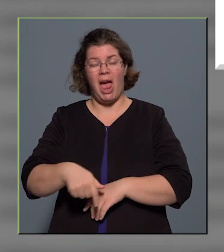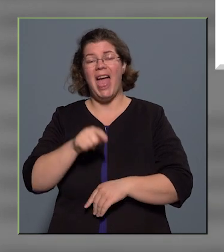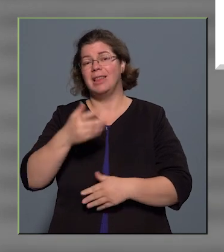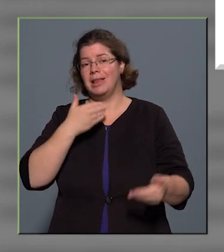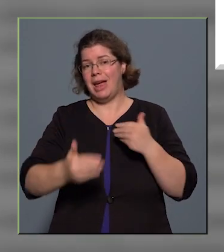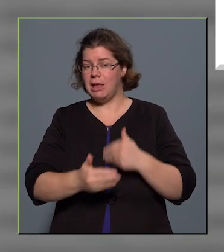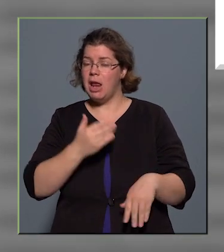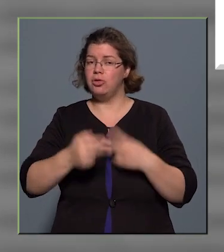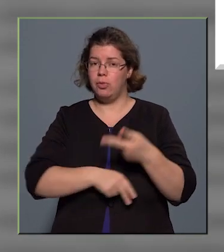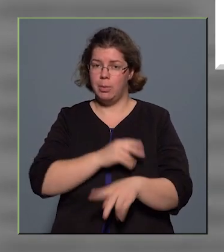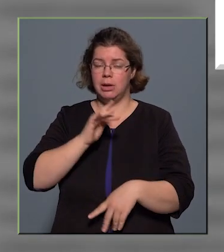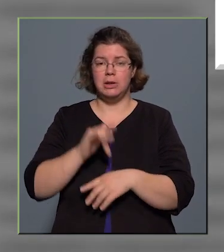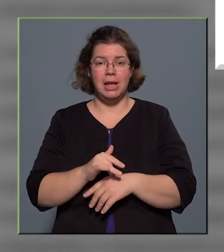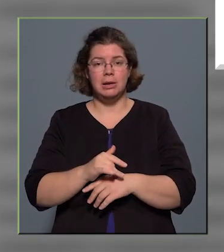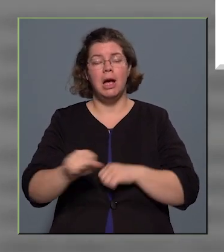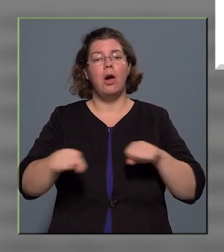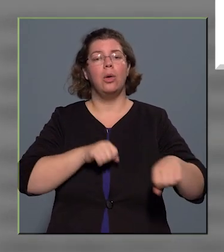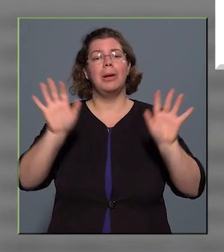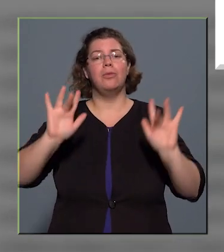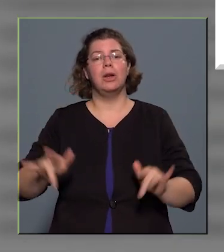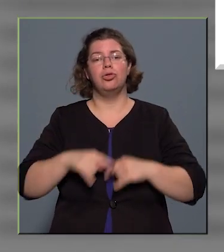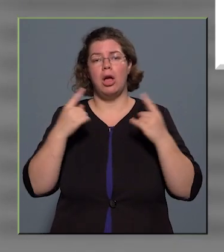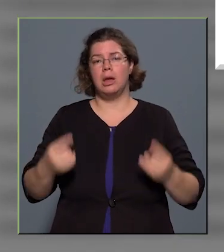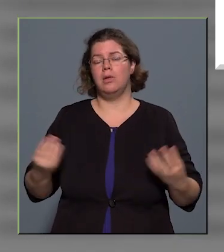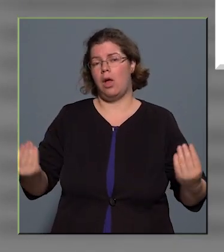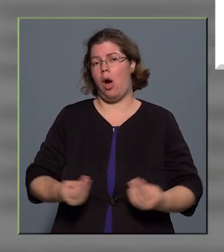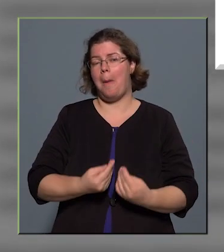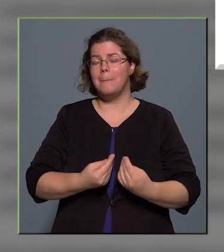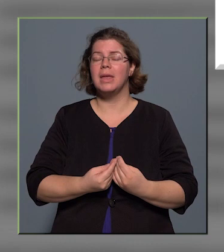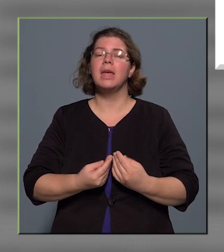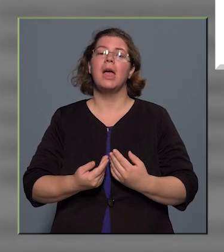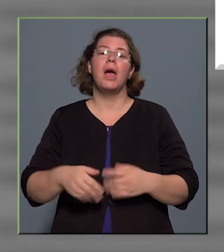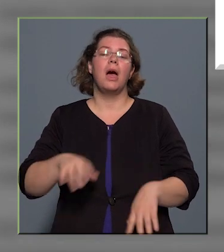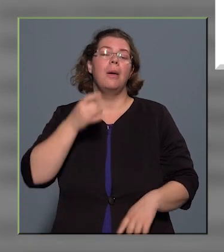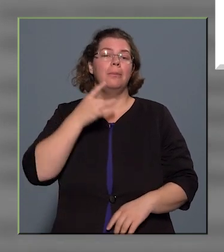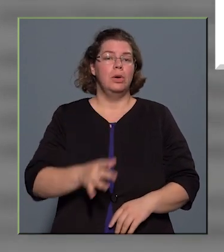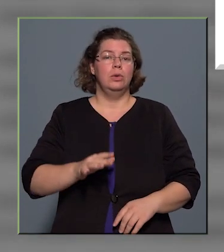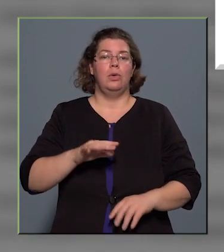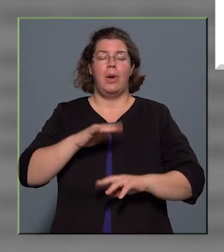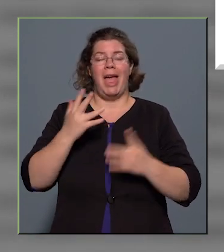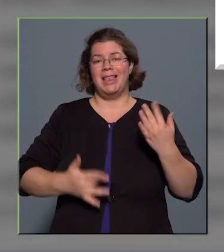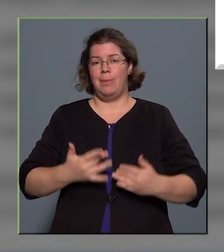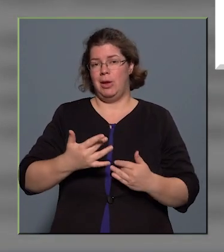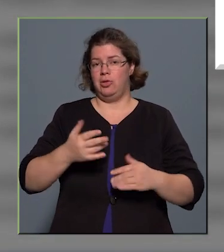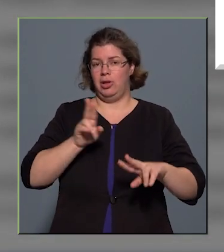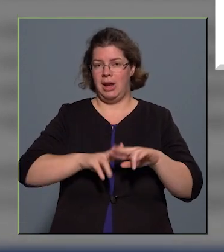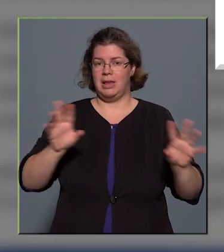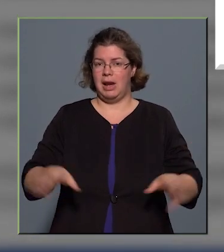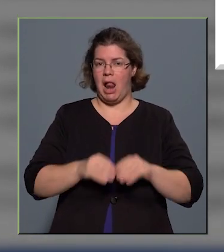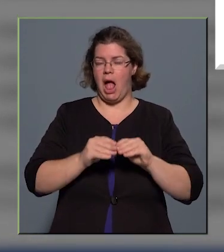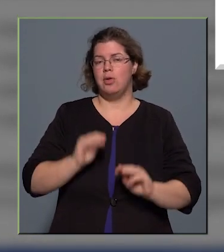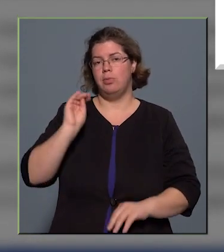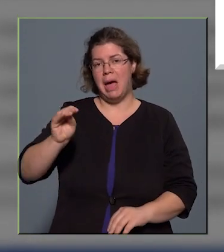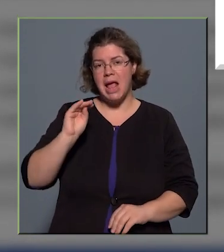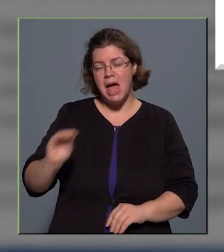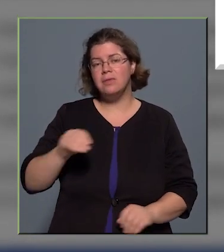folyamatot érinti a kormány friss határozata, amely a bruttó elszámolási rendszerrel együtt bejelentve